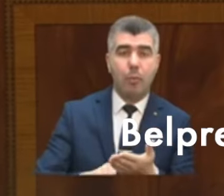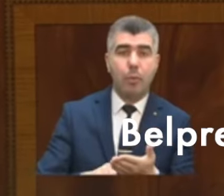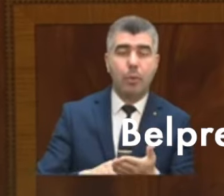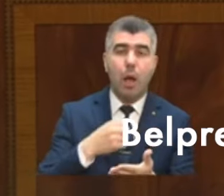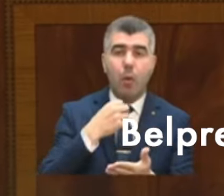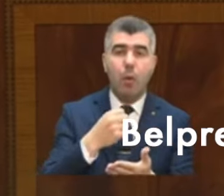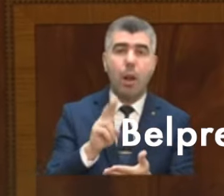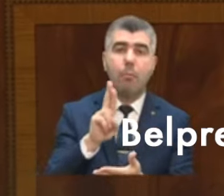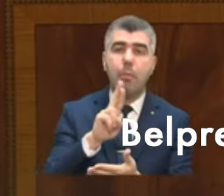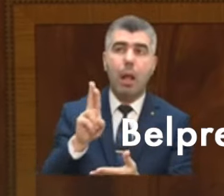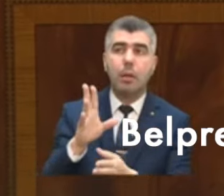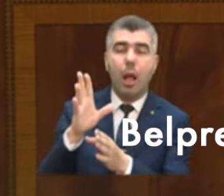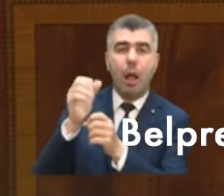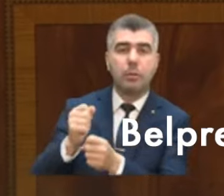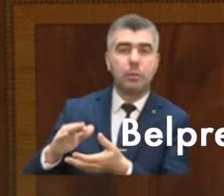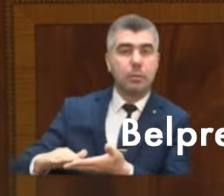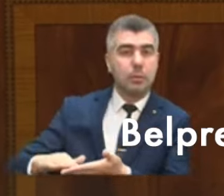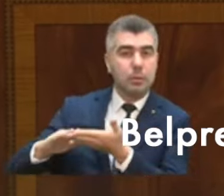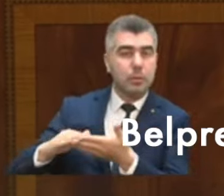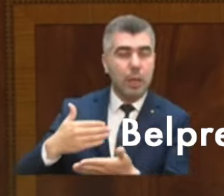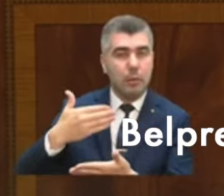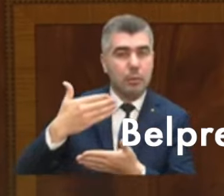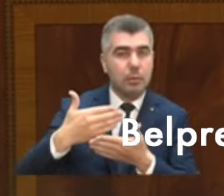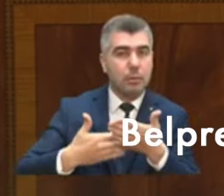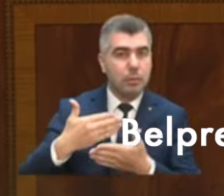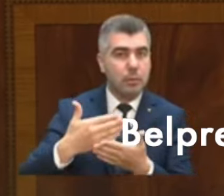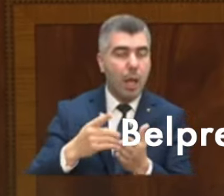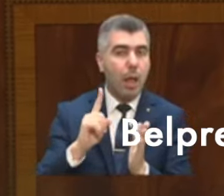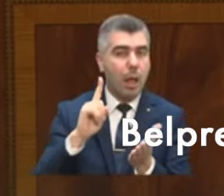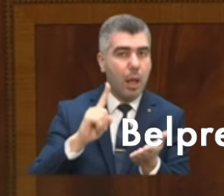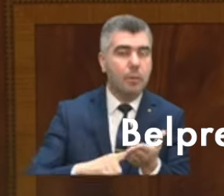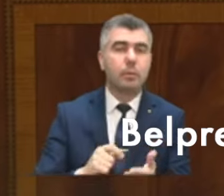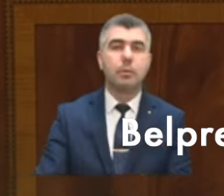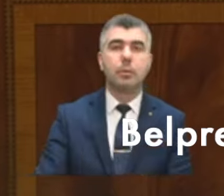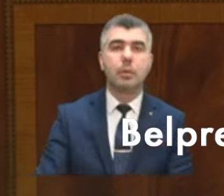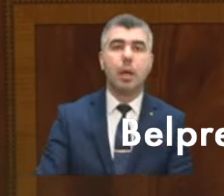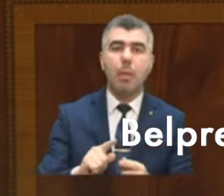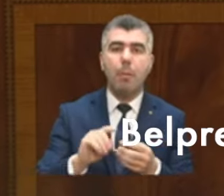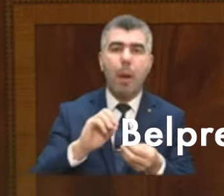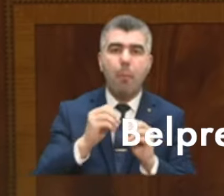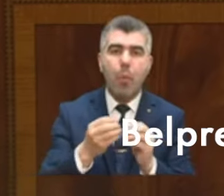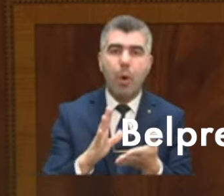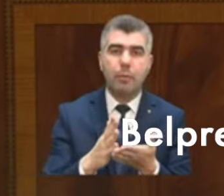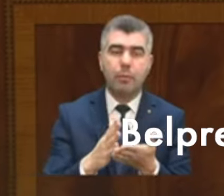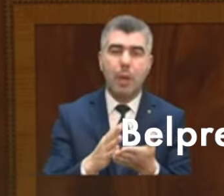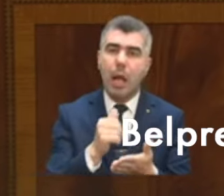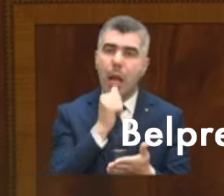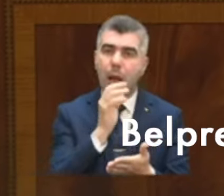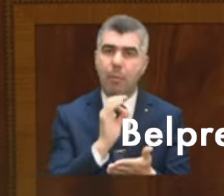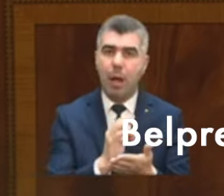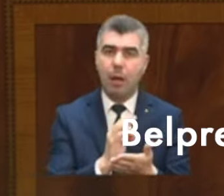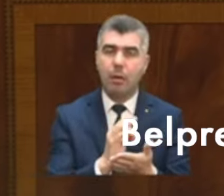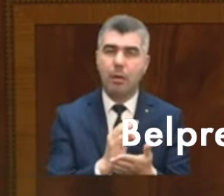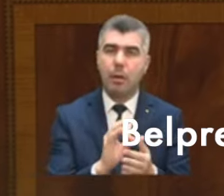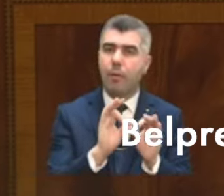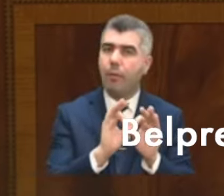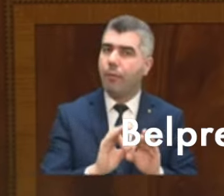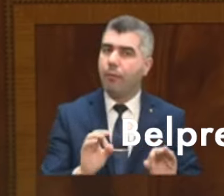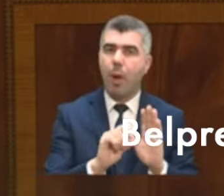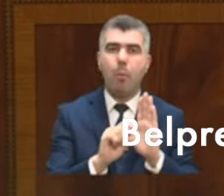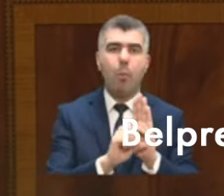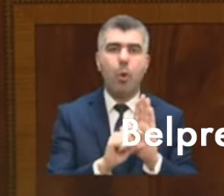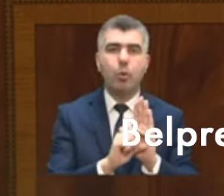خطاب صاحب الجلاله حفظه الله الذي اكد على ان لا يكون مشكل مال مشكل الماء موضوع